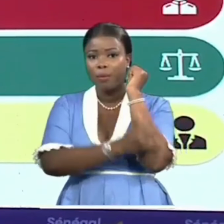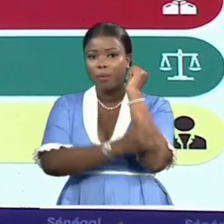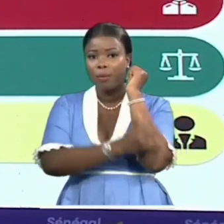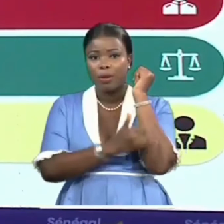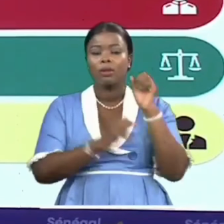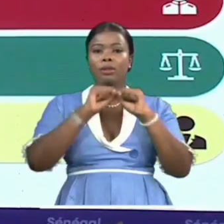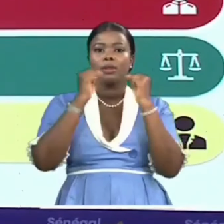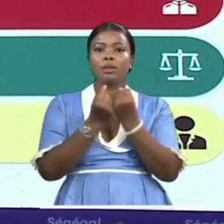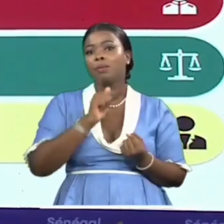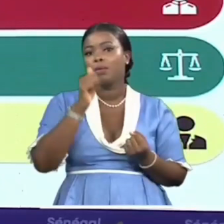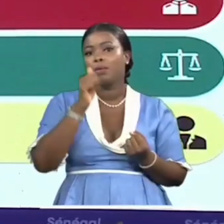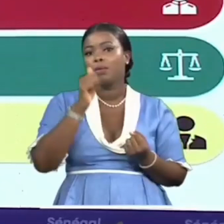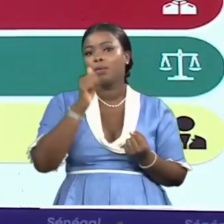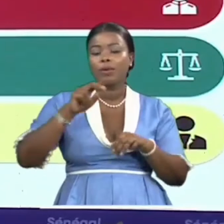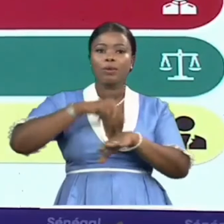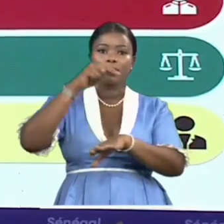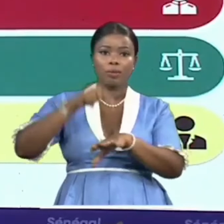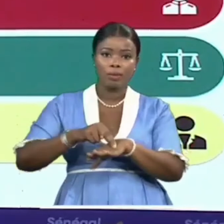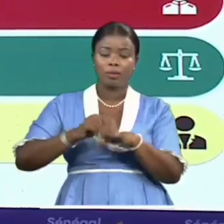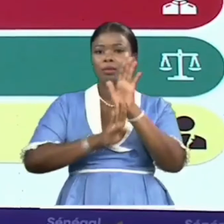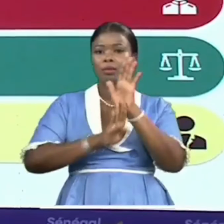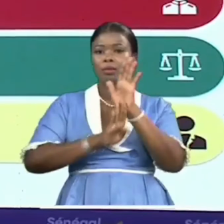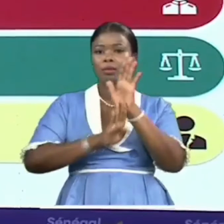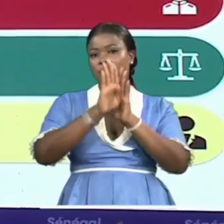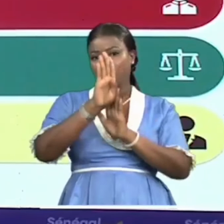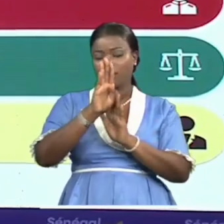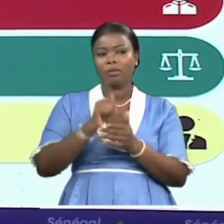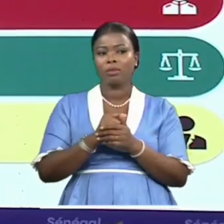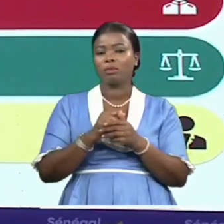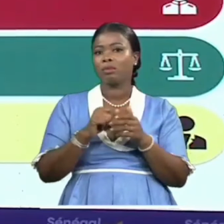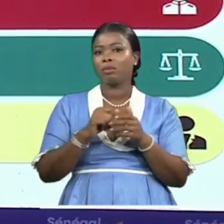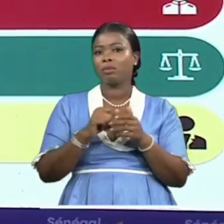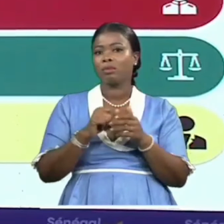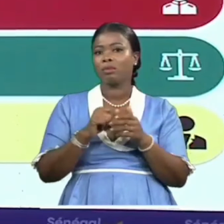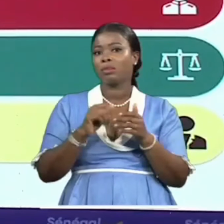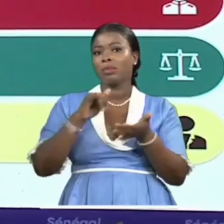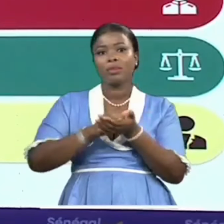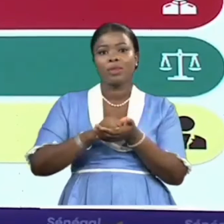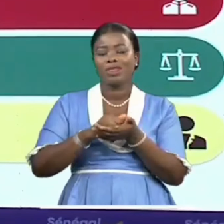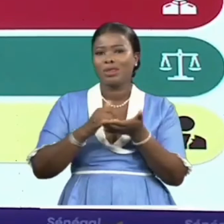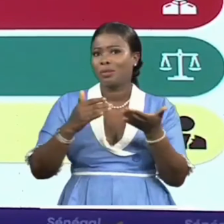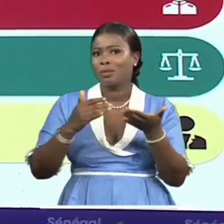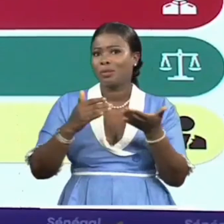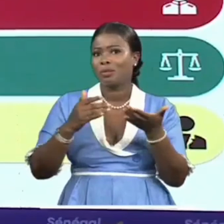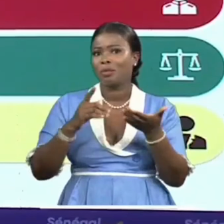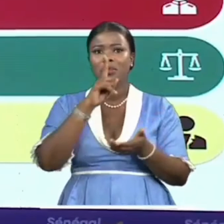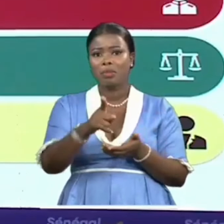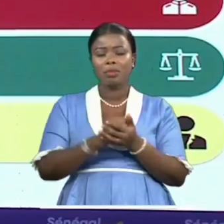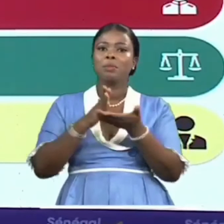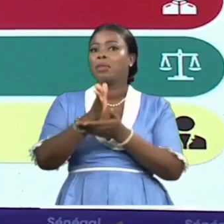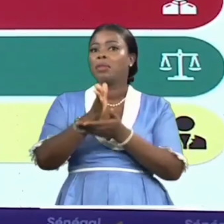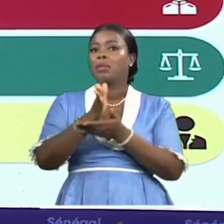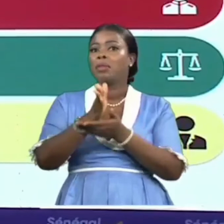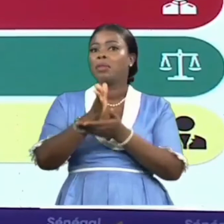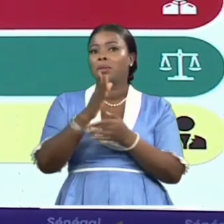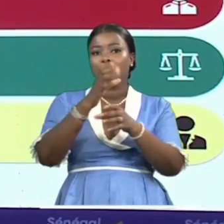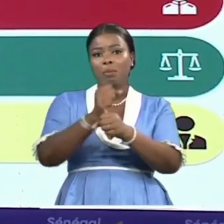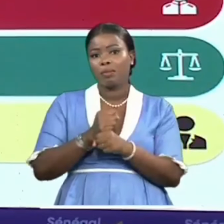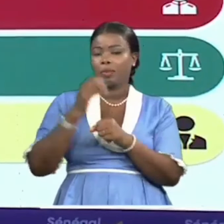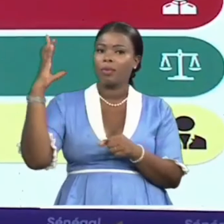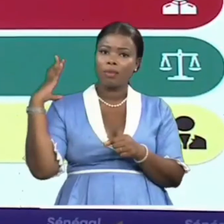national nous voulons développement endogène ça été une dolance elle a été bien prise en charge dans la